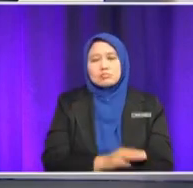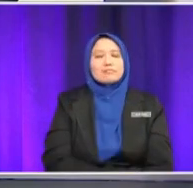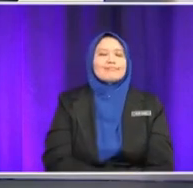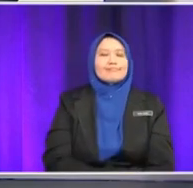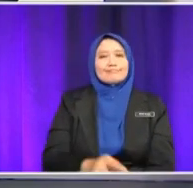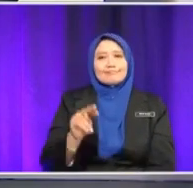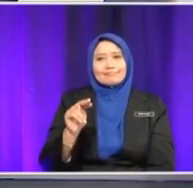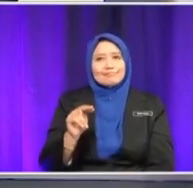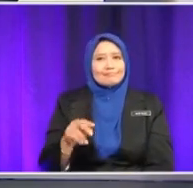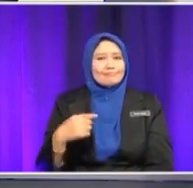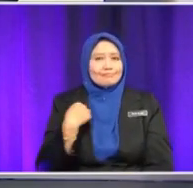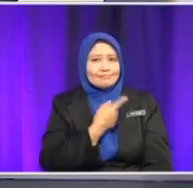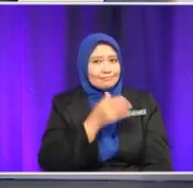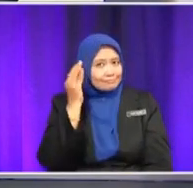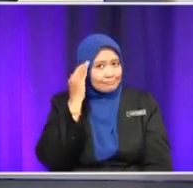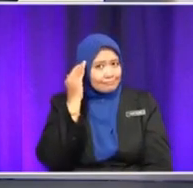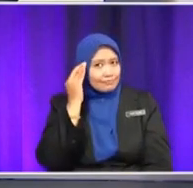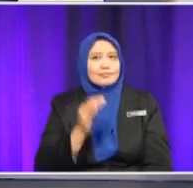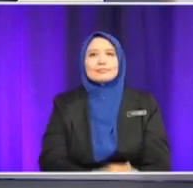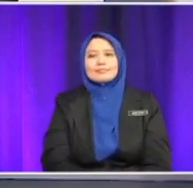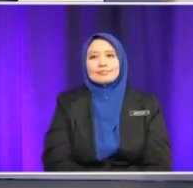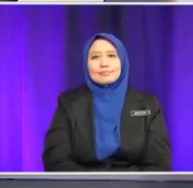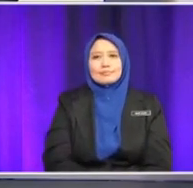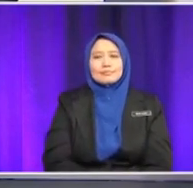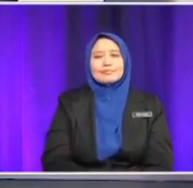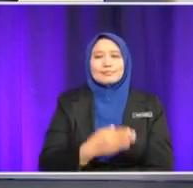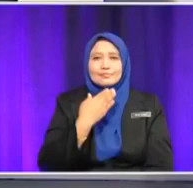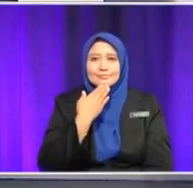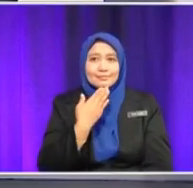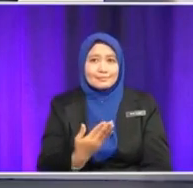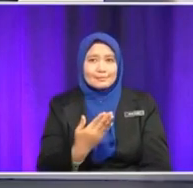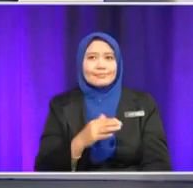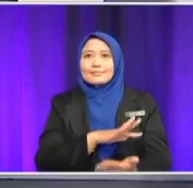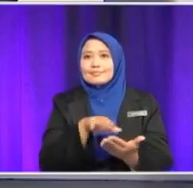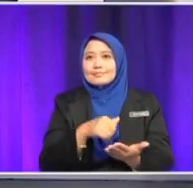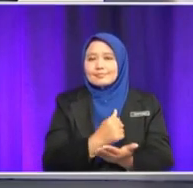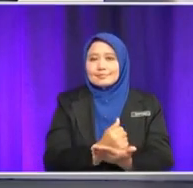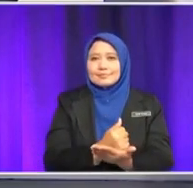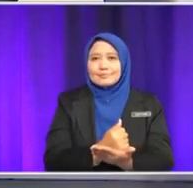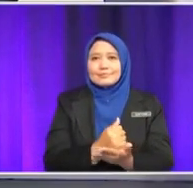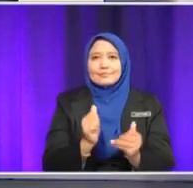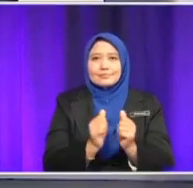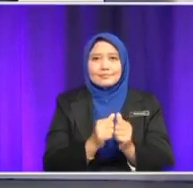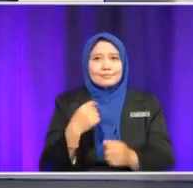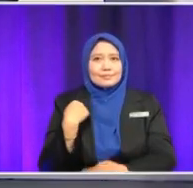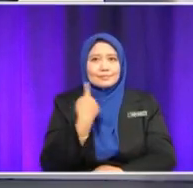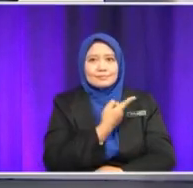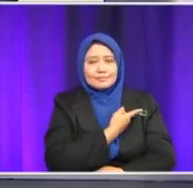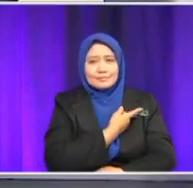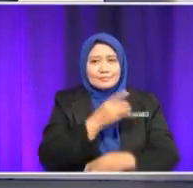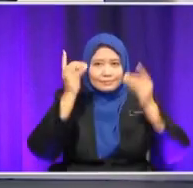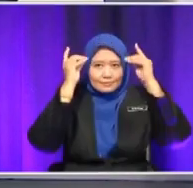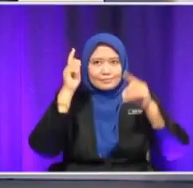menjadi seorang bintang Baik terima kasih itu ucapkan terima kasih yang terus Setia bersama kita dididik Tbk